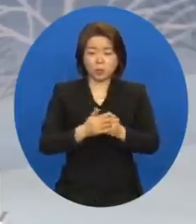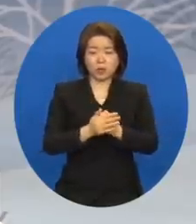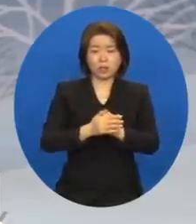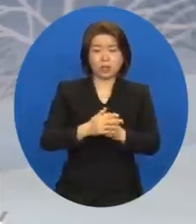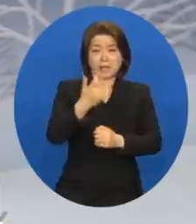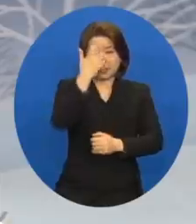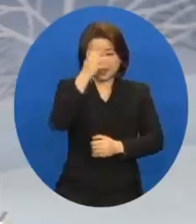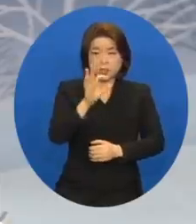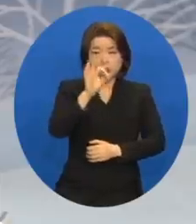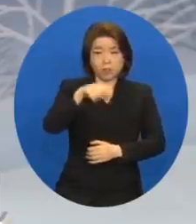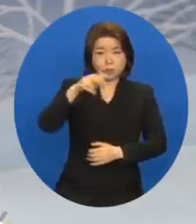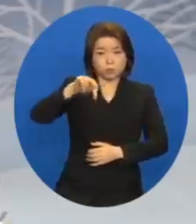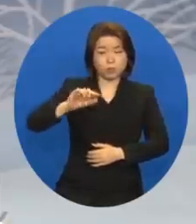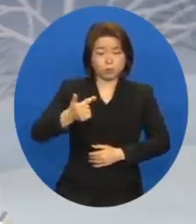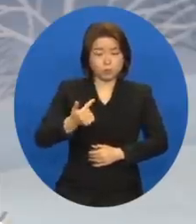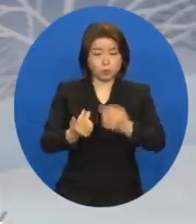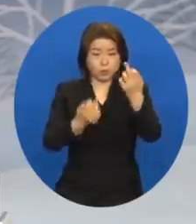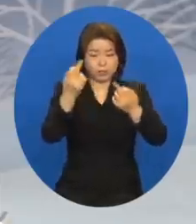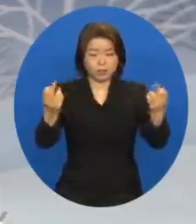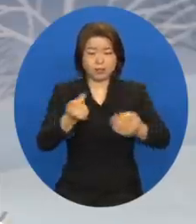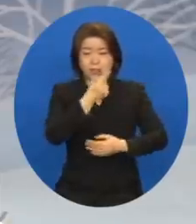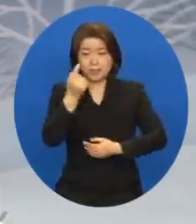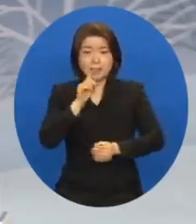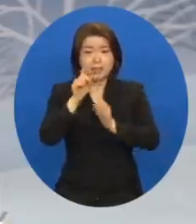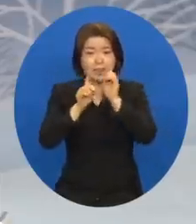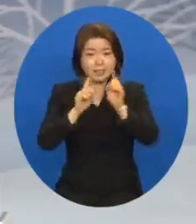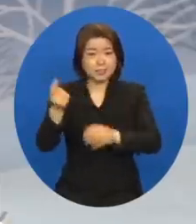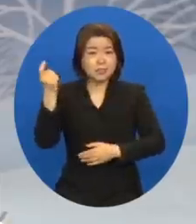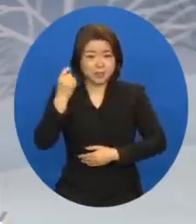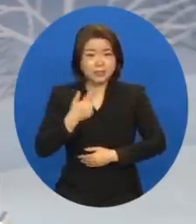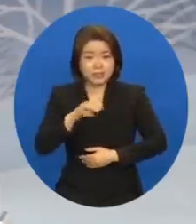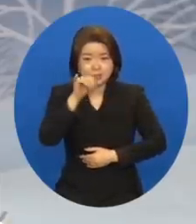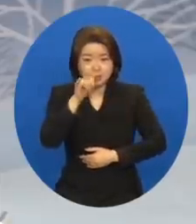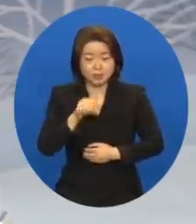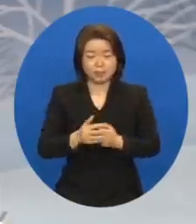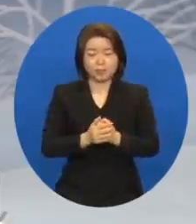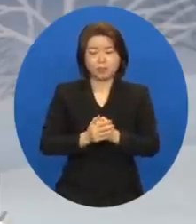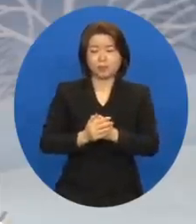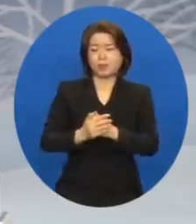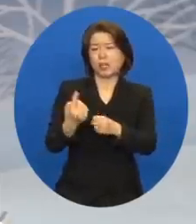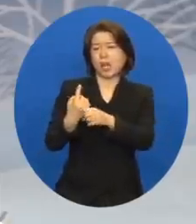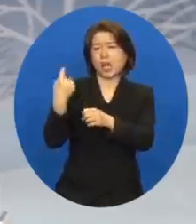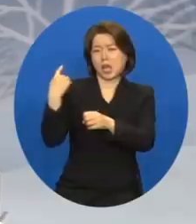형제의 간증을 보셨잖아요. 2년 전 최우순 형제가